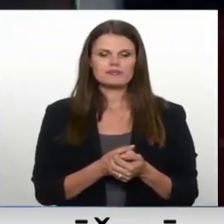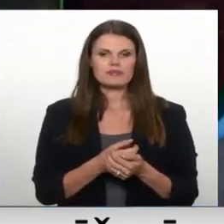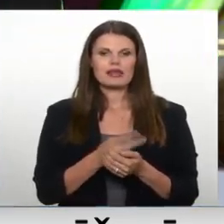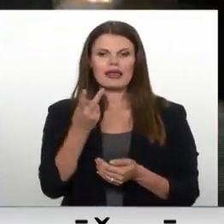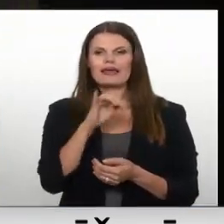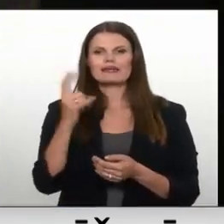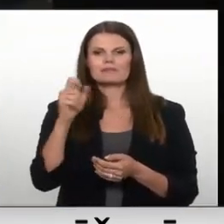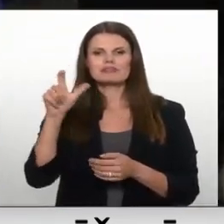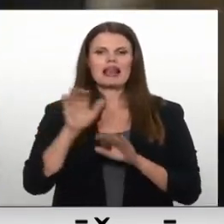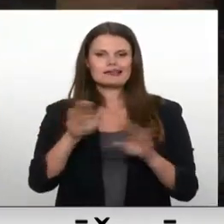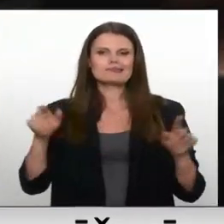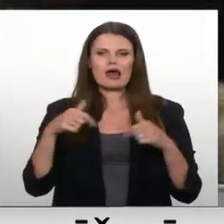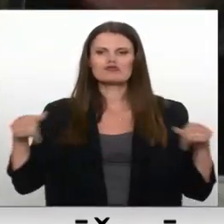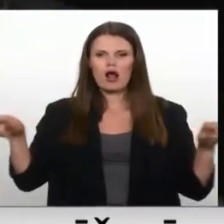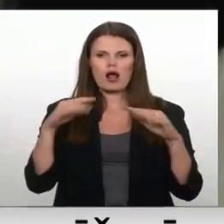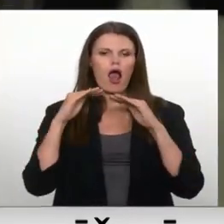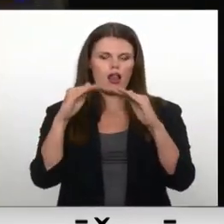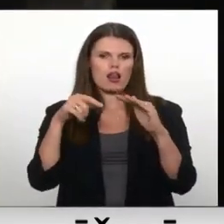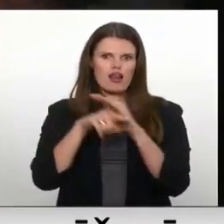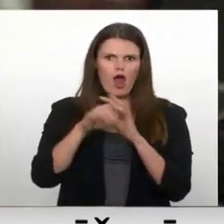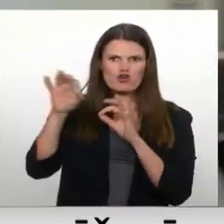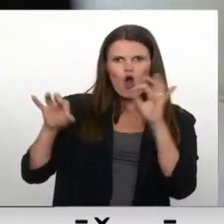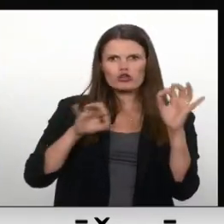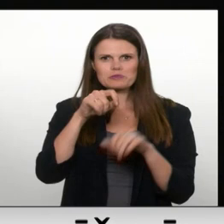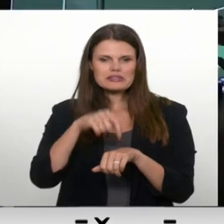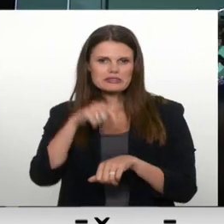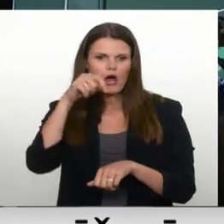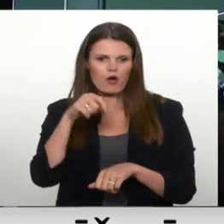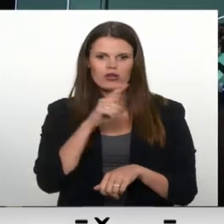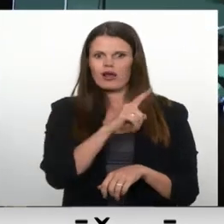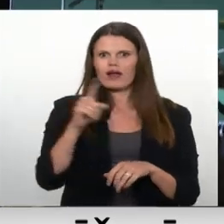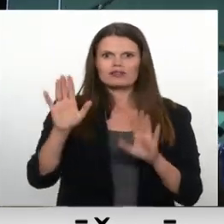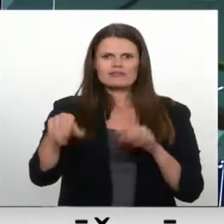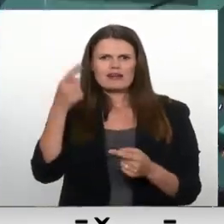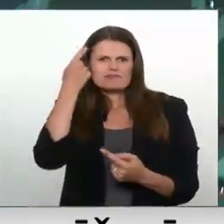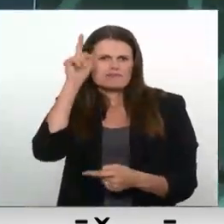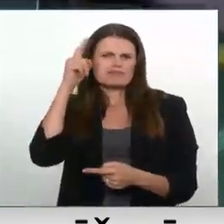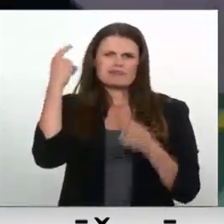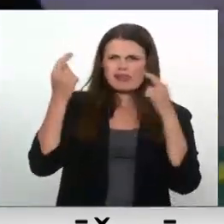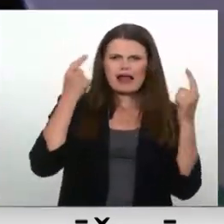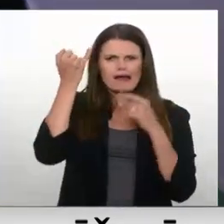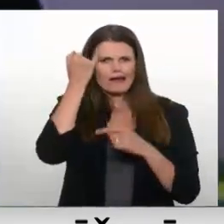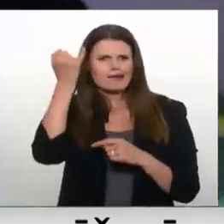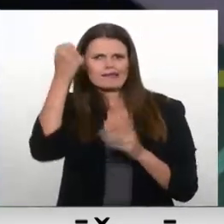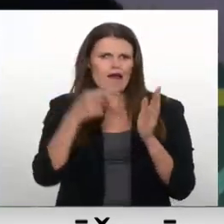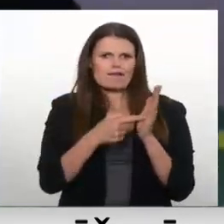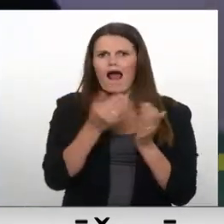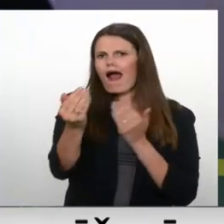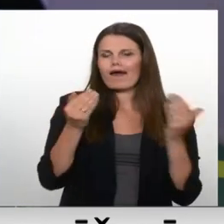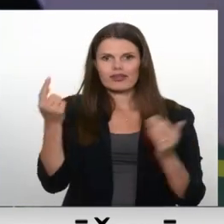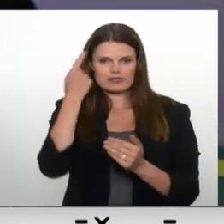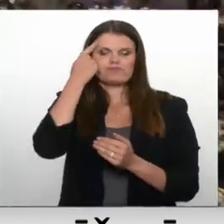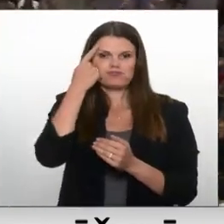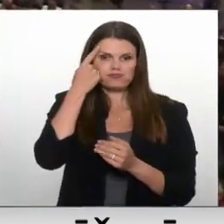Ķīpsalas izstāžu hallē valda kosmiska gaisotne, jo ik viens var izteikt trakas kosmiskas idejas, kādas vien ienāk prātā,